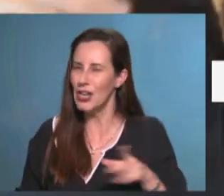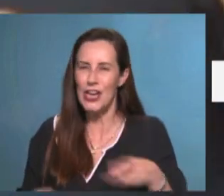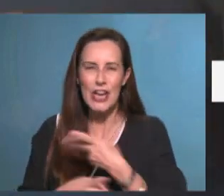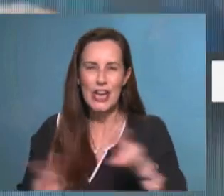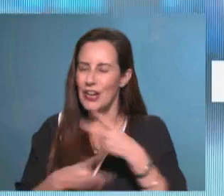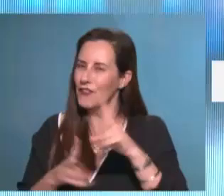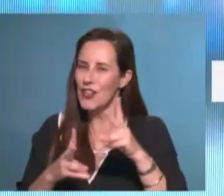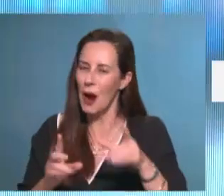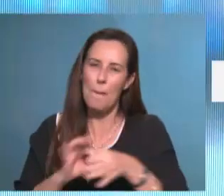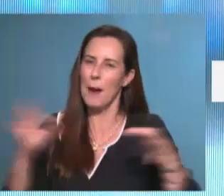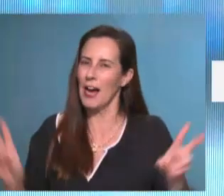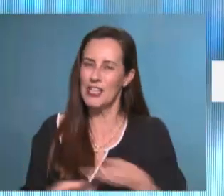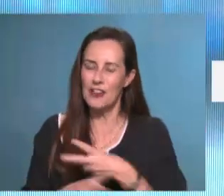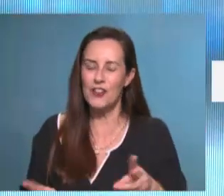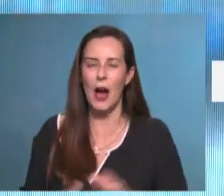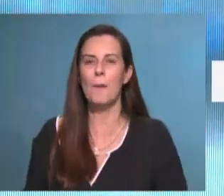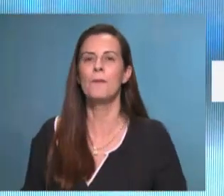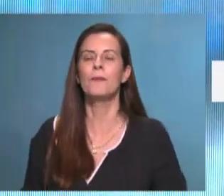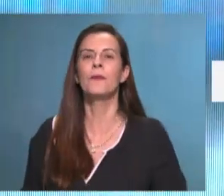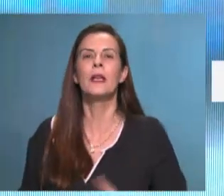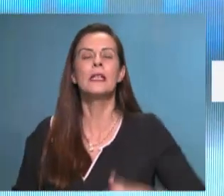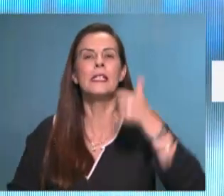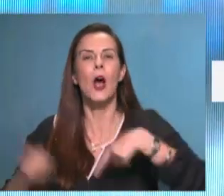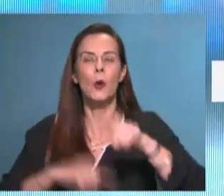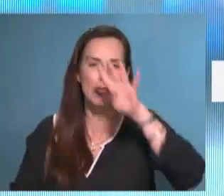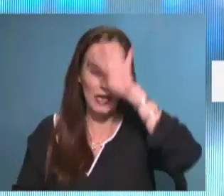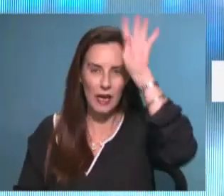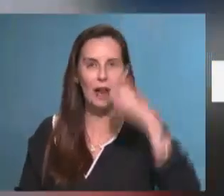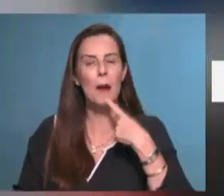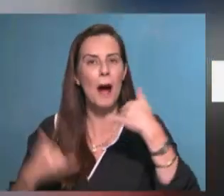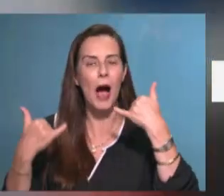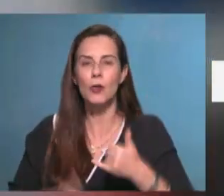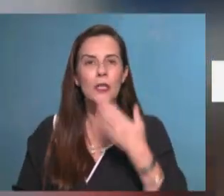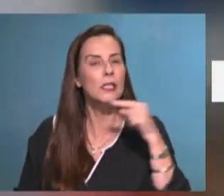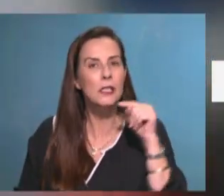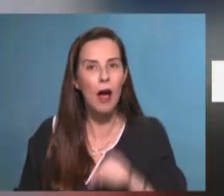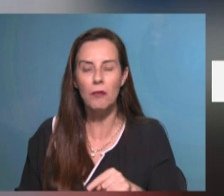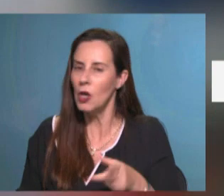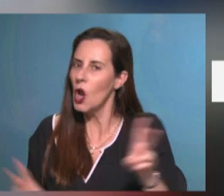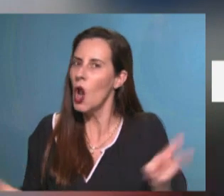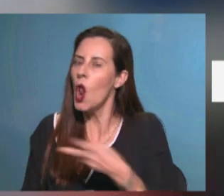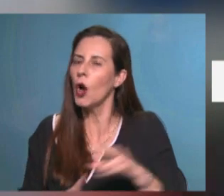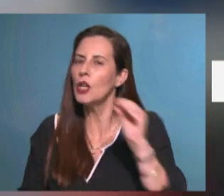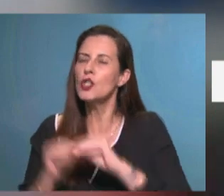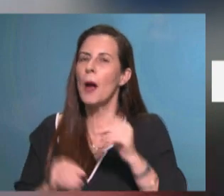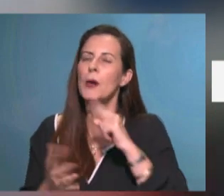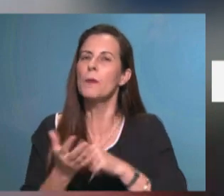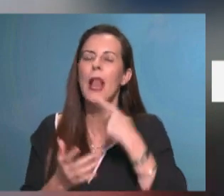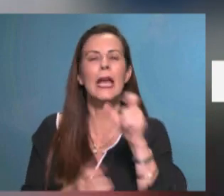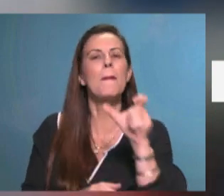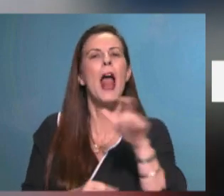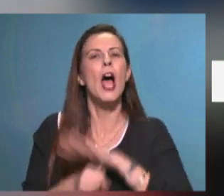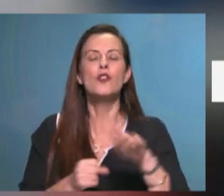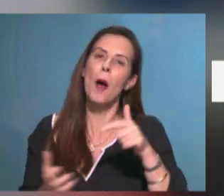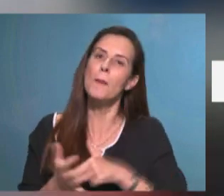למיקוח. ועוד מאיראן, שר החוץ האיראני מוחמד זריף אמר היום כי ישראל אינה יכולה להשתמש בשואה כדי להצדיק